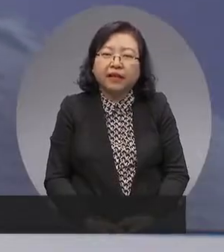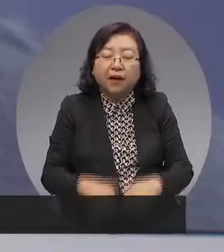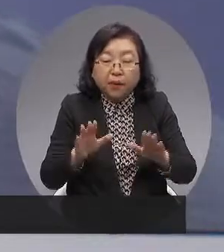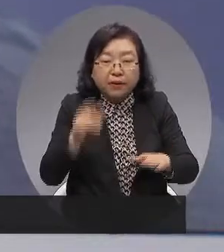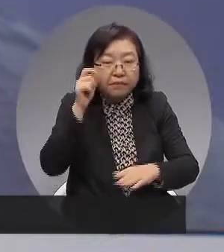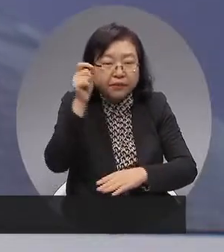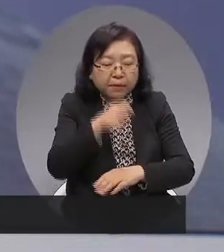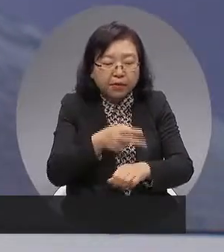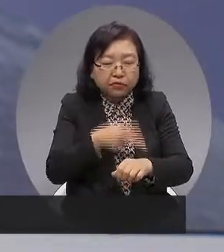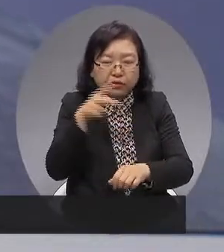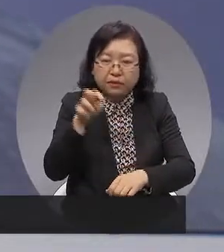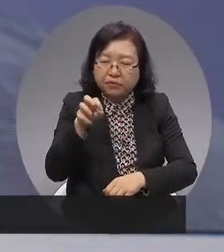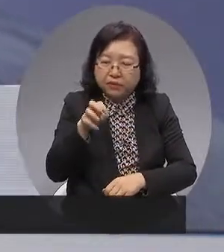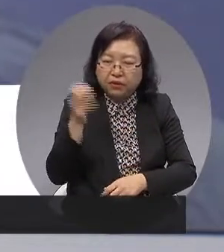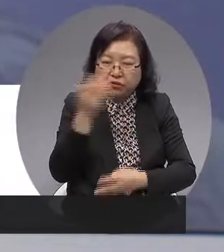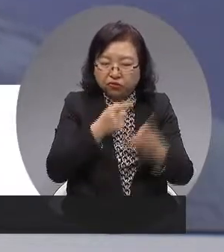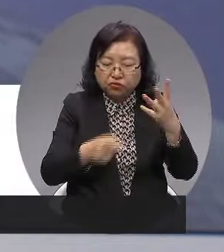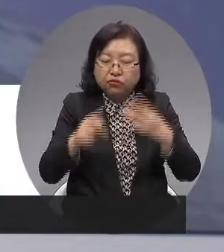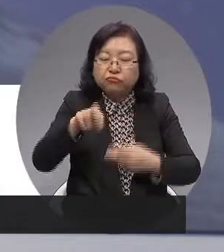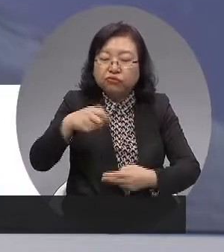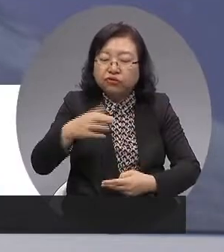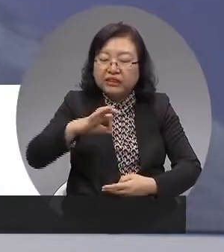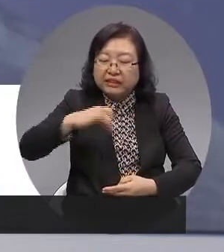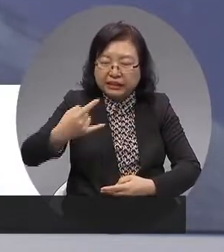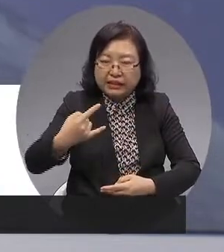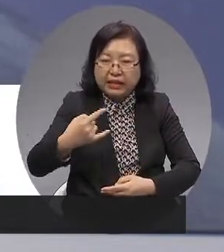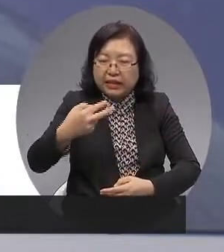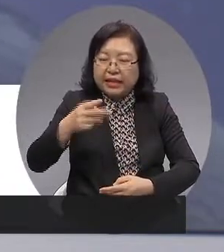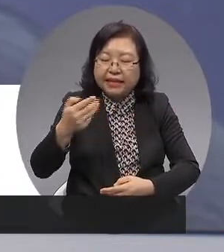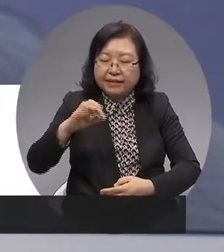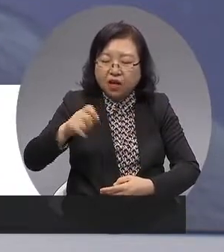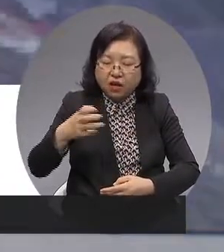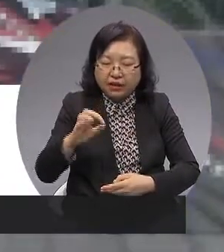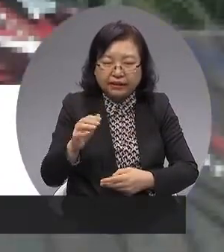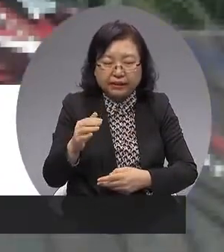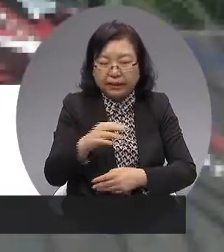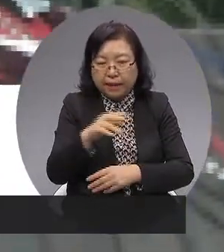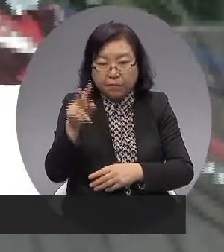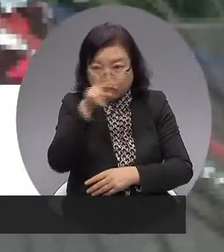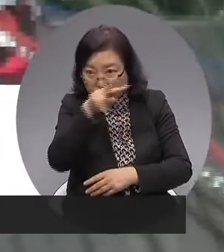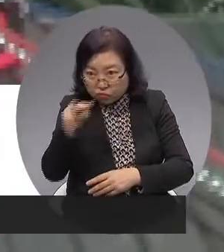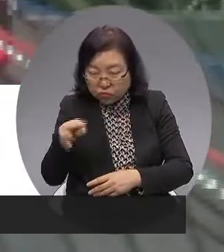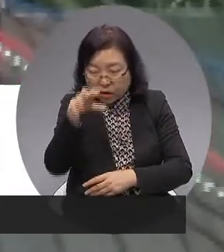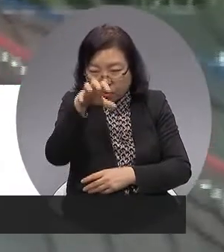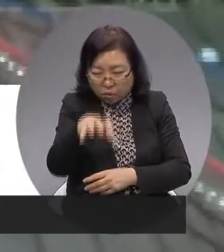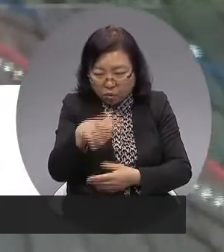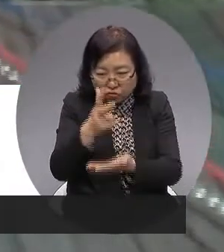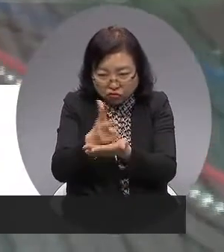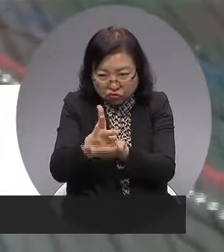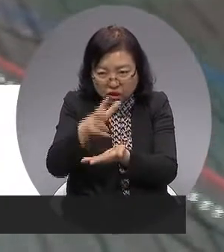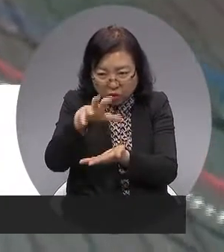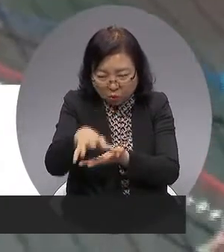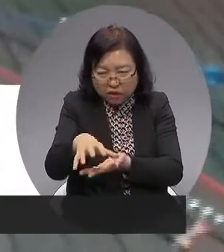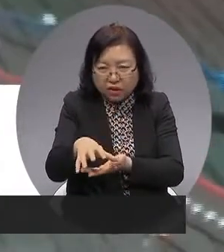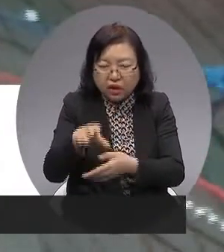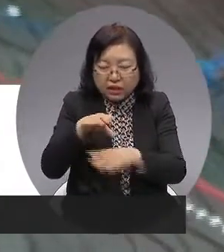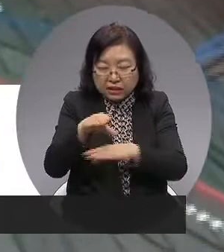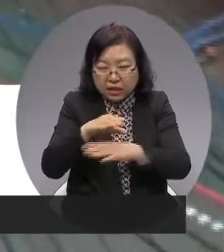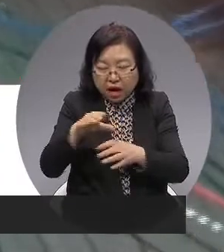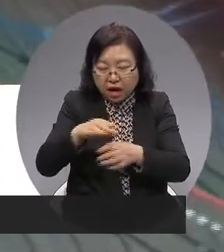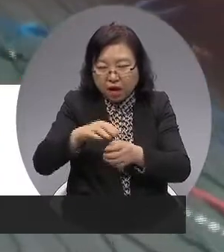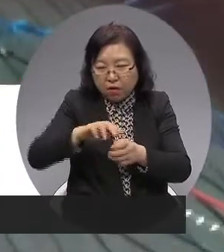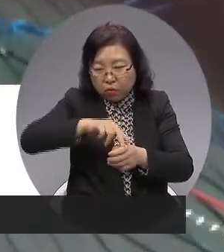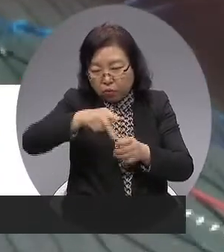오늘 새벽 2시 반쯤 청주시 문이면 대청댐 전망대 주차장에서 SUV가 비탈길을 따라